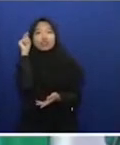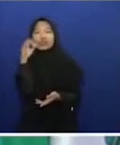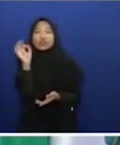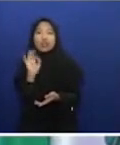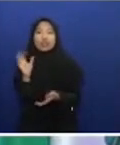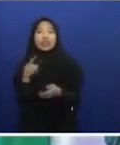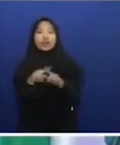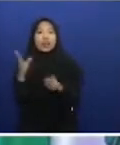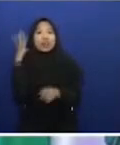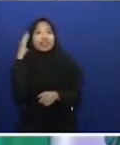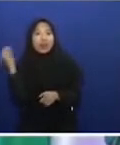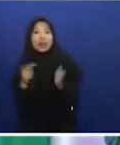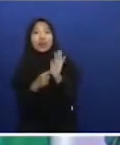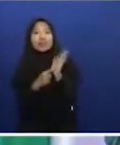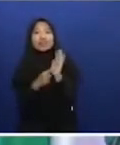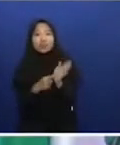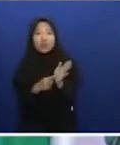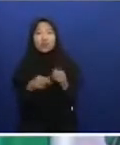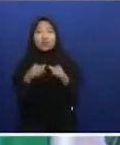Saya kuliah harus menjual loper koran.